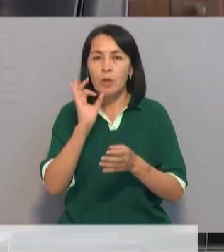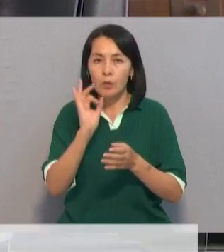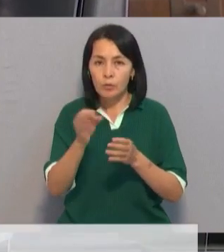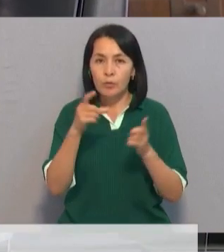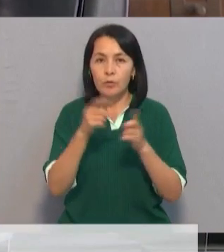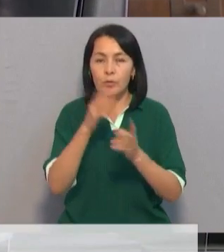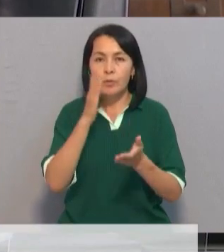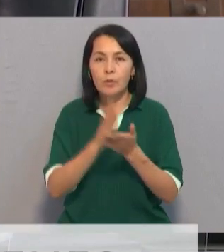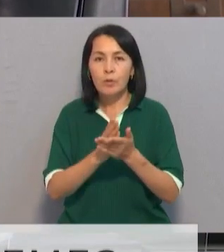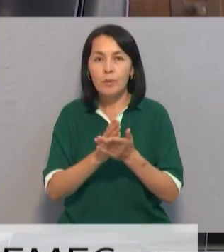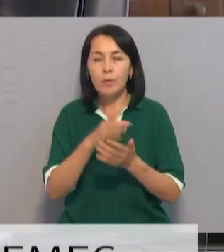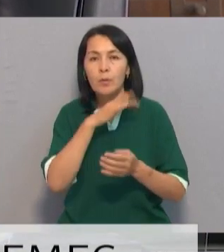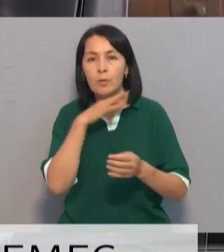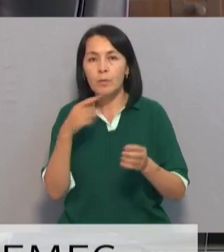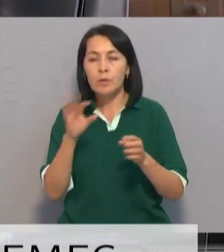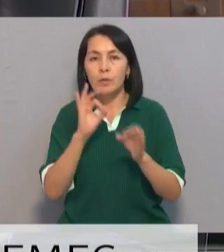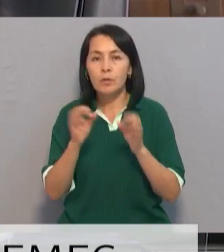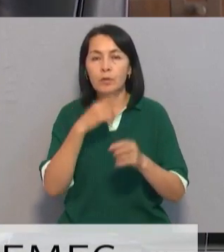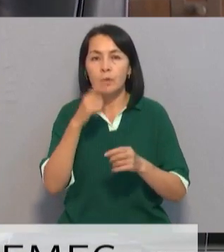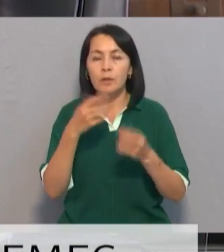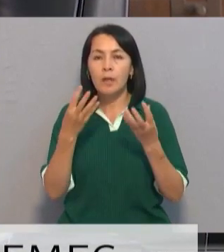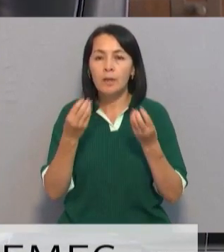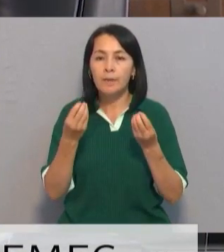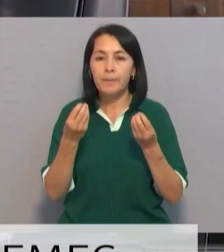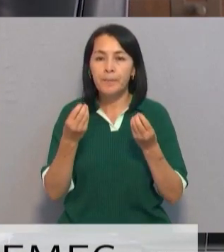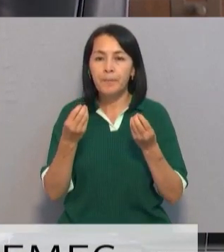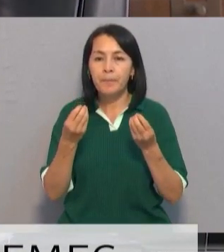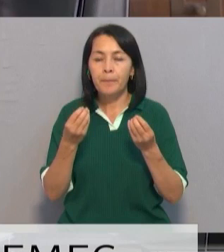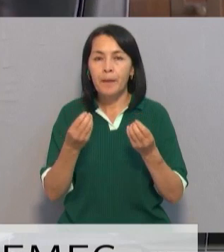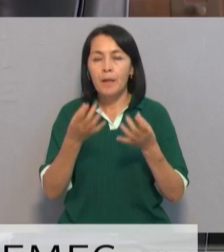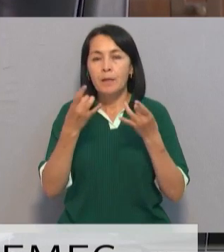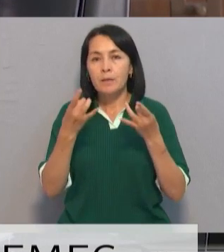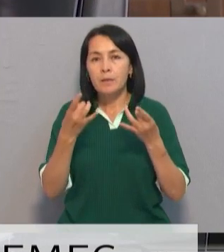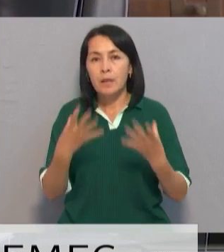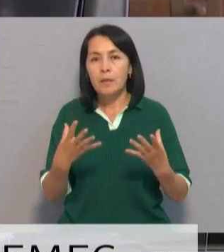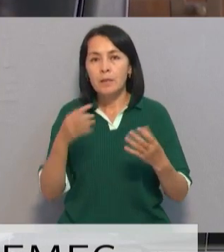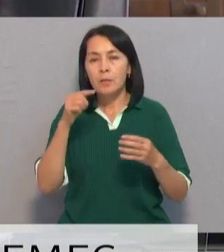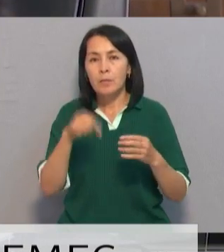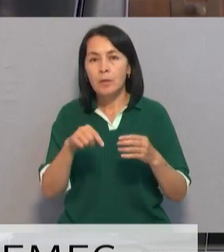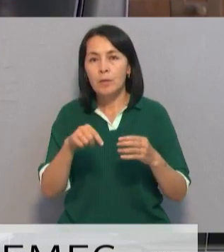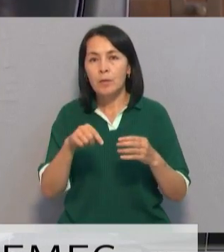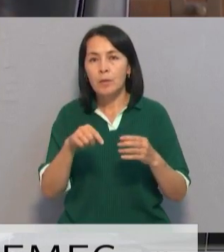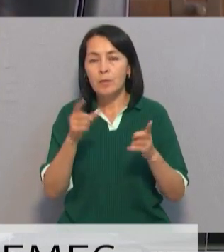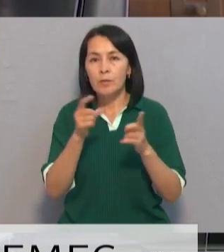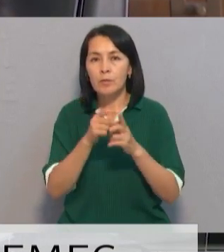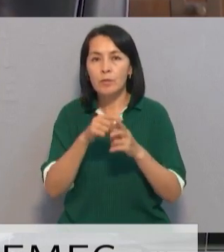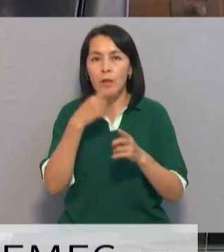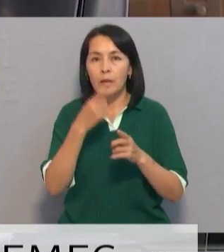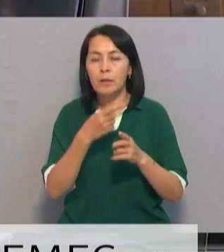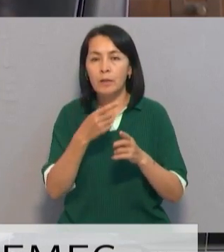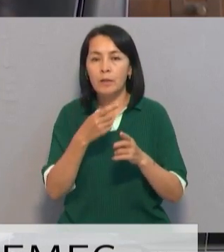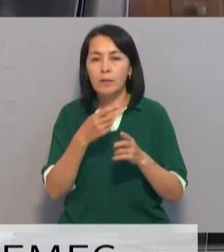оның ішінде, көпшілік орынды сындар. Ал енді құрашейін жаңағы мынау сын екен деп, ой мынау